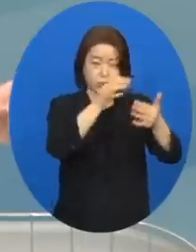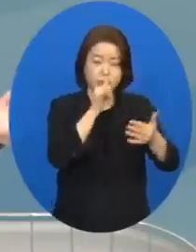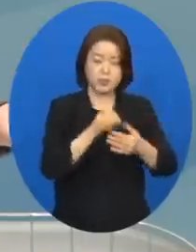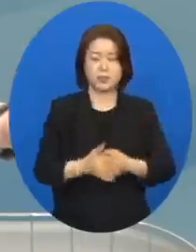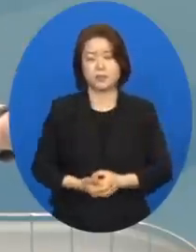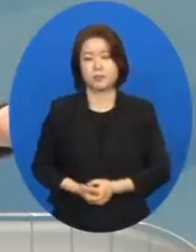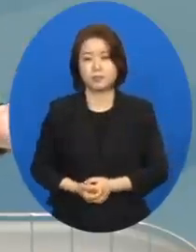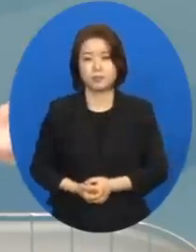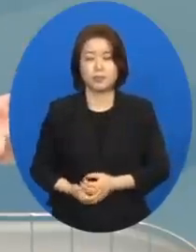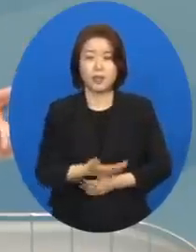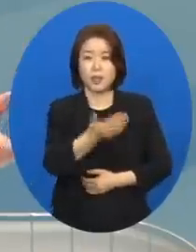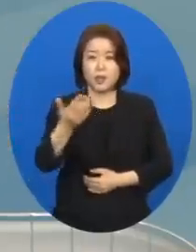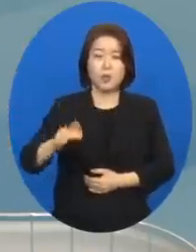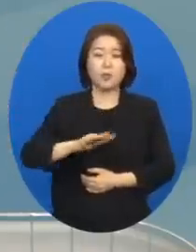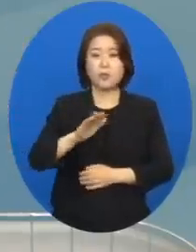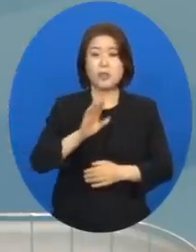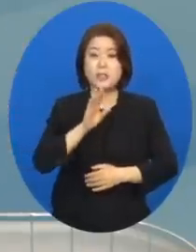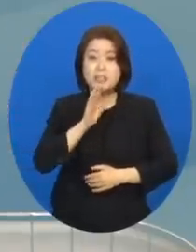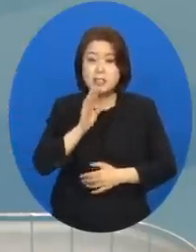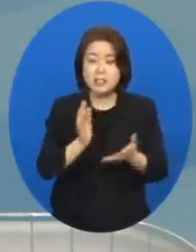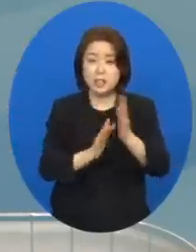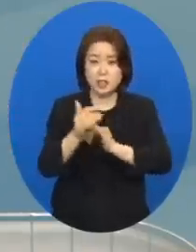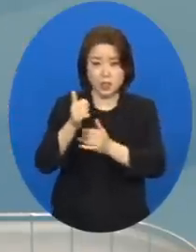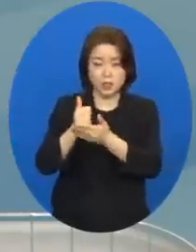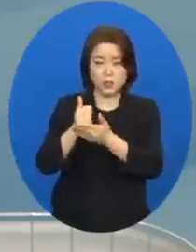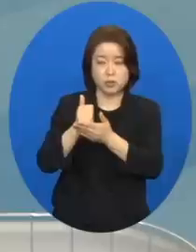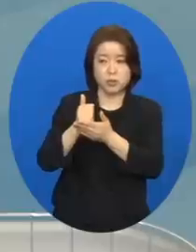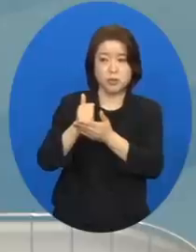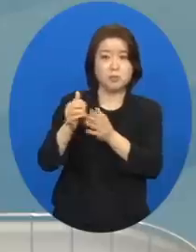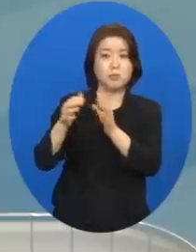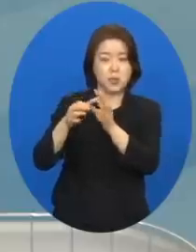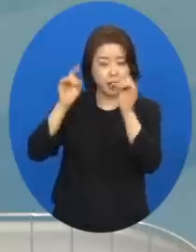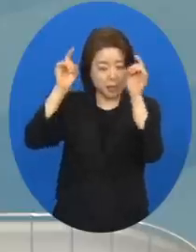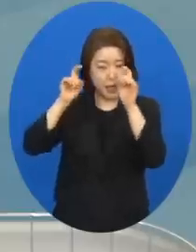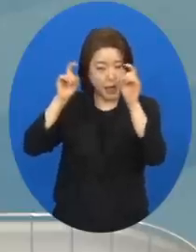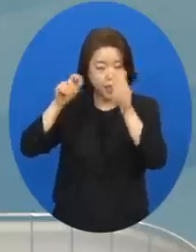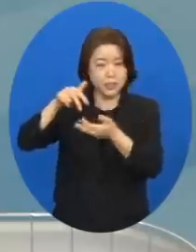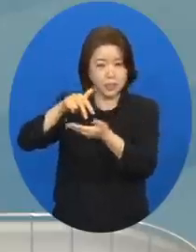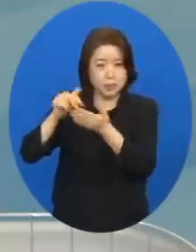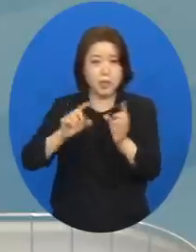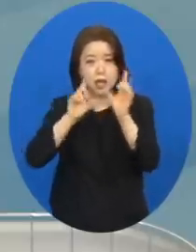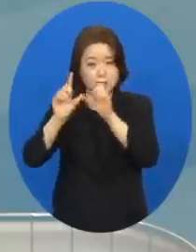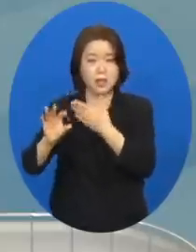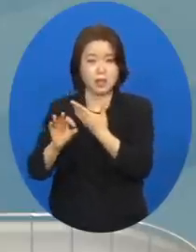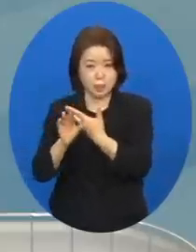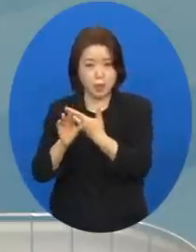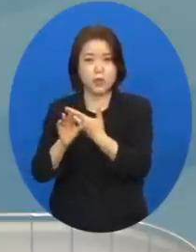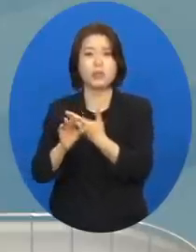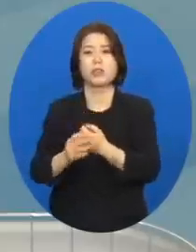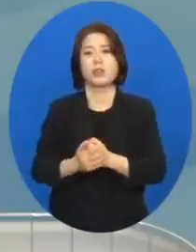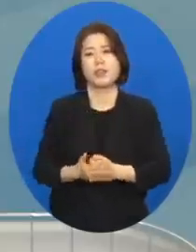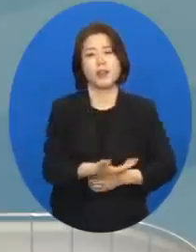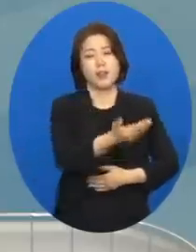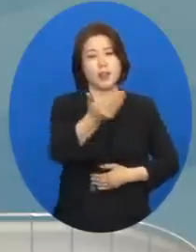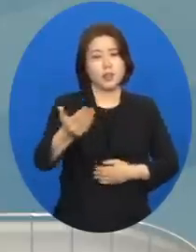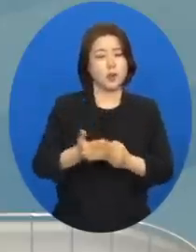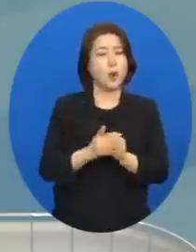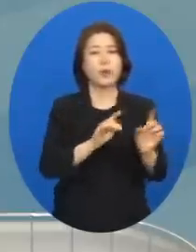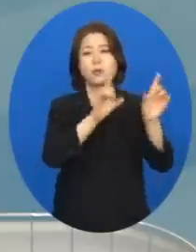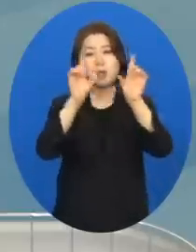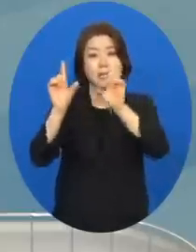여러분, 우리가 진짜 예수님의 양으로 살기 시작하면 그러면 여러분의